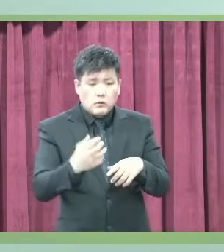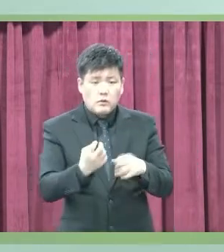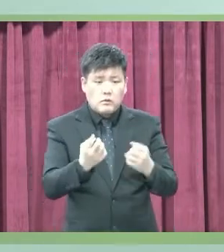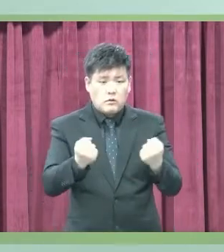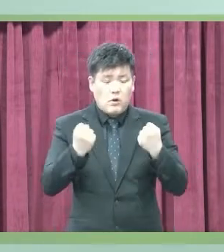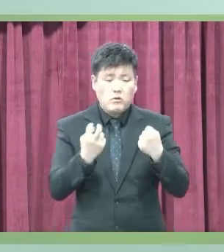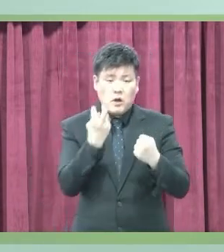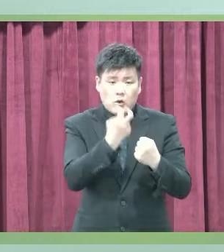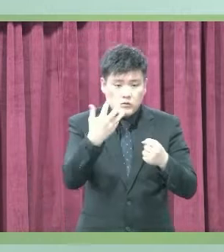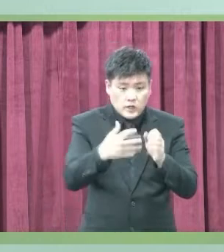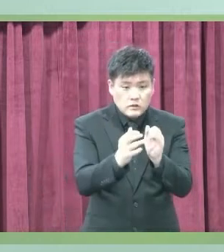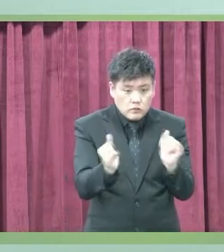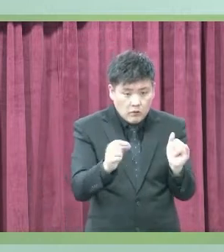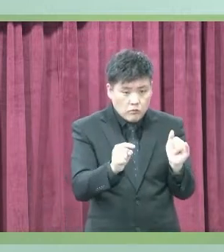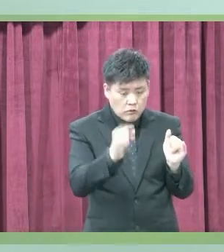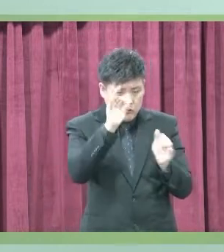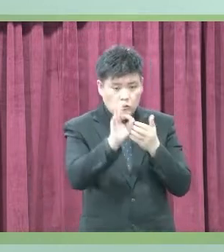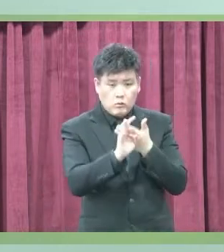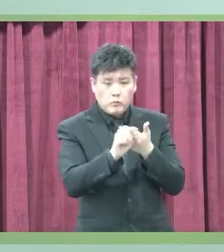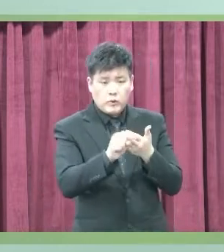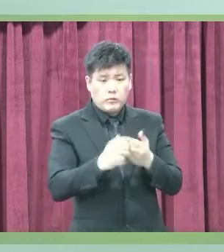미수검자 중심으로 살펴보면